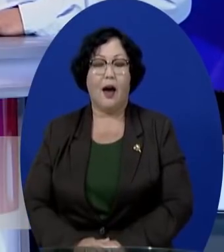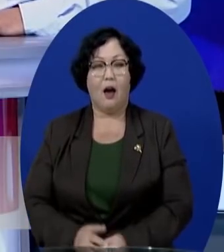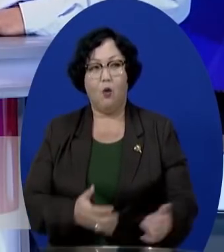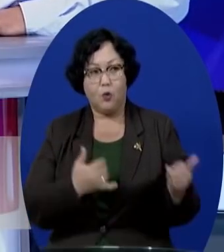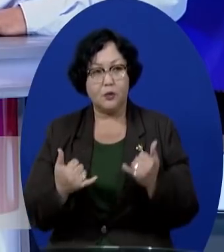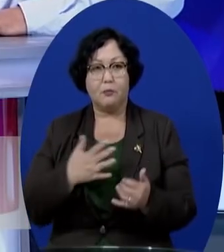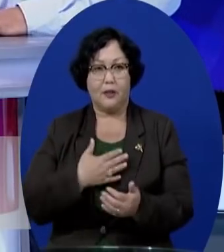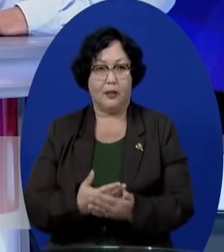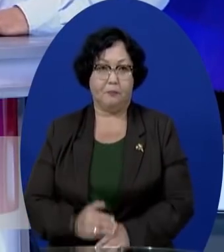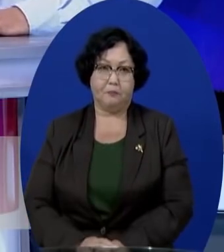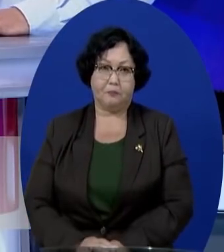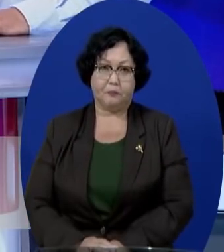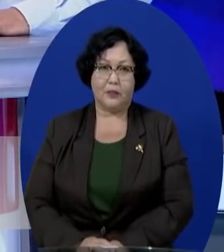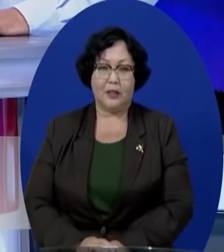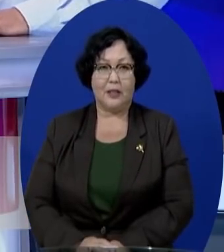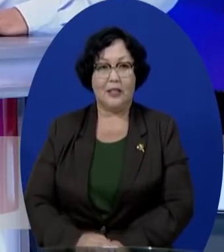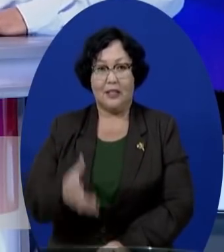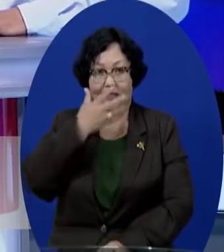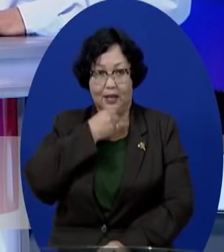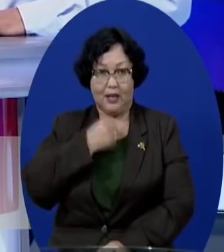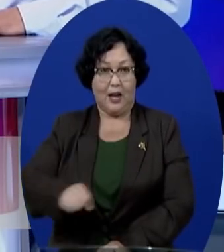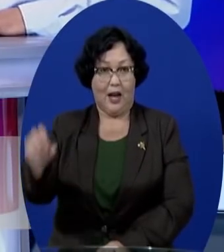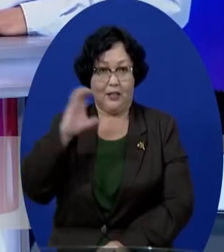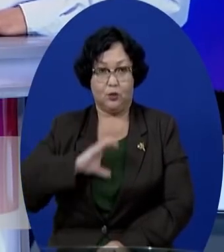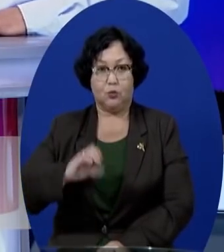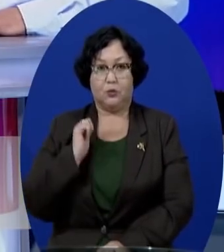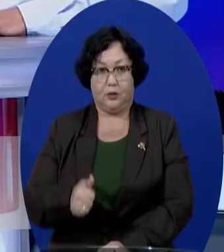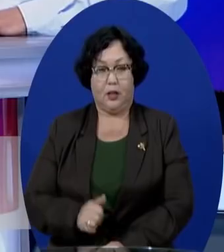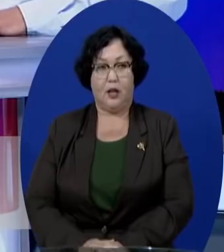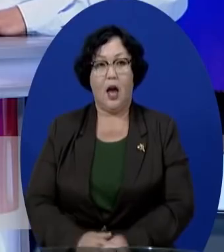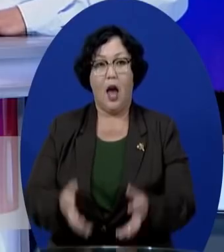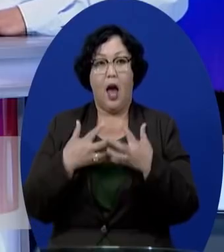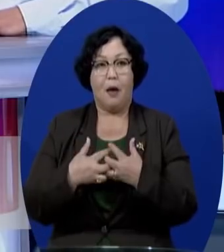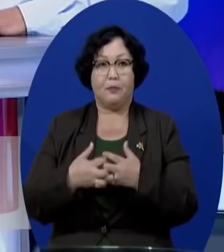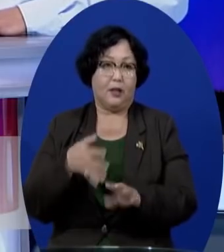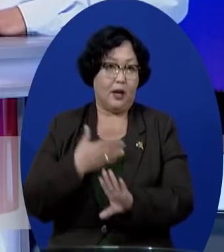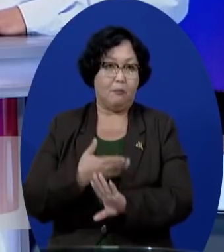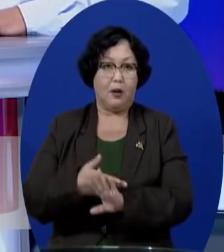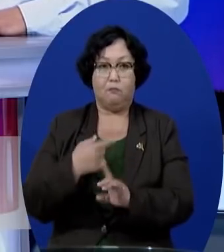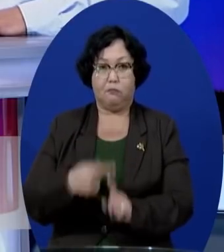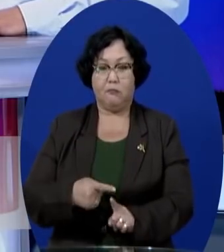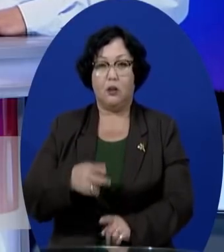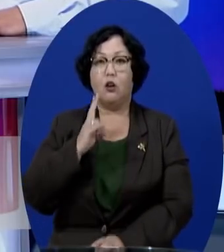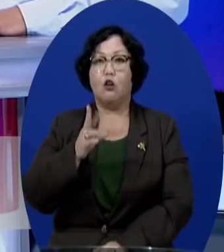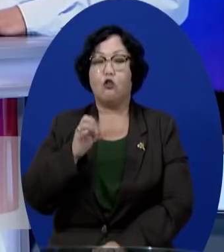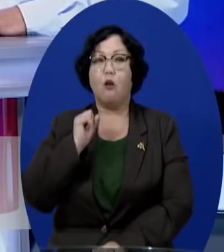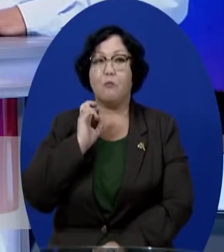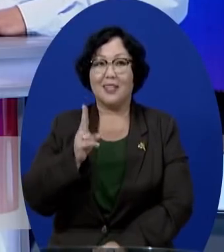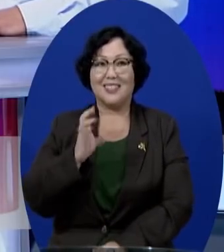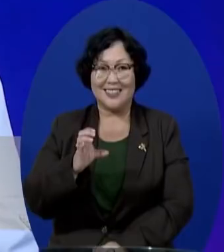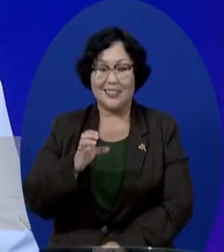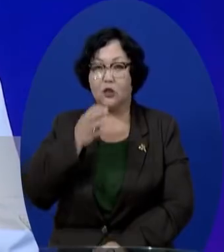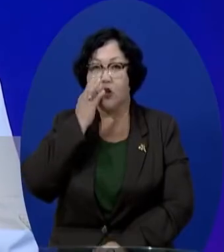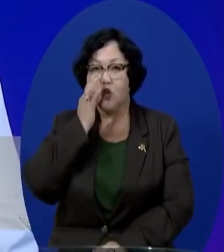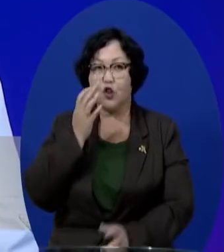их баярлалаа. Тэгэхээр та их сонин сайхан асуулт асуулаа. Амтны хамгааллын талаар комикс зурагт ном гарсан.